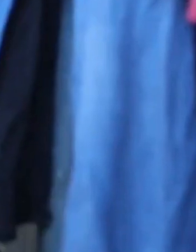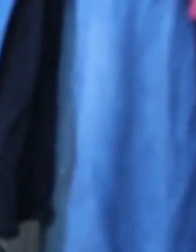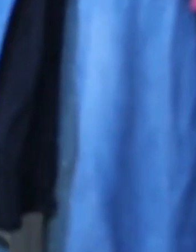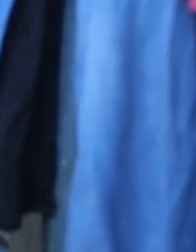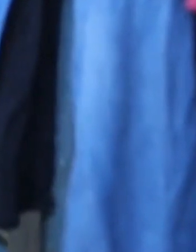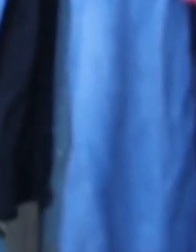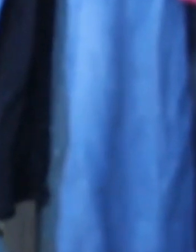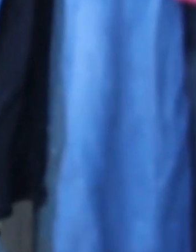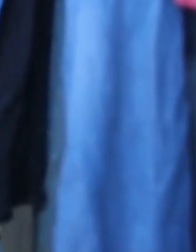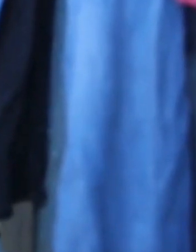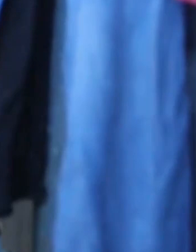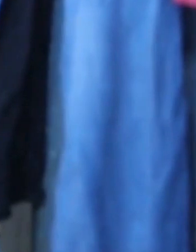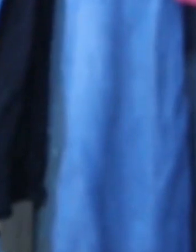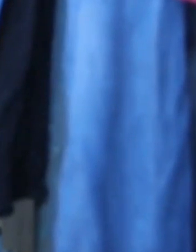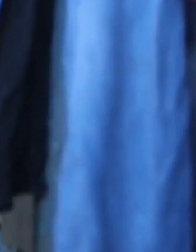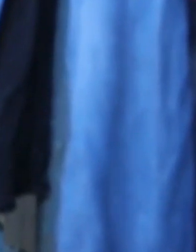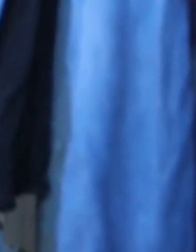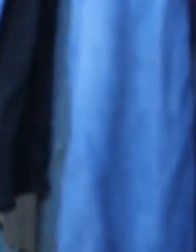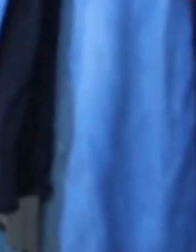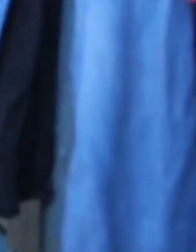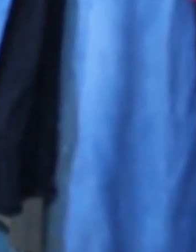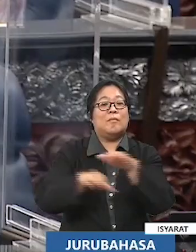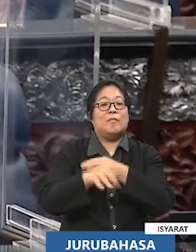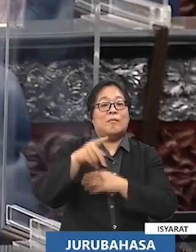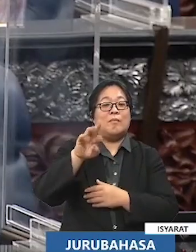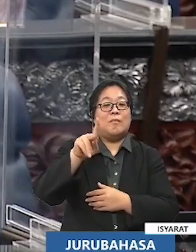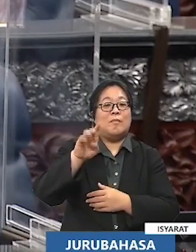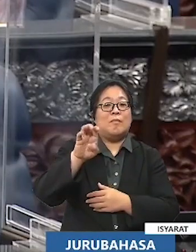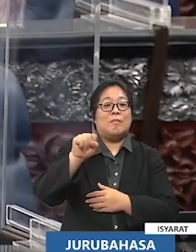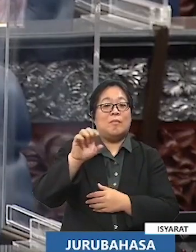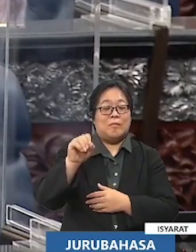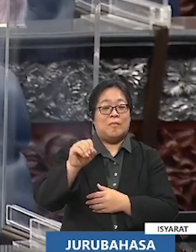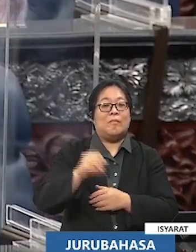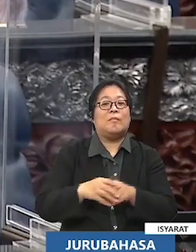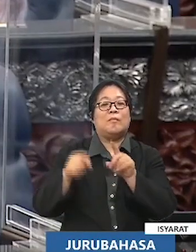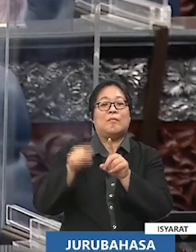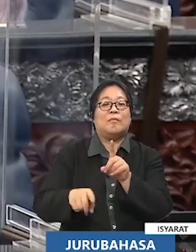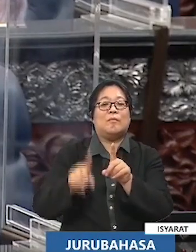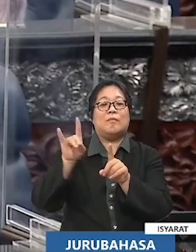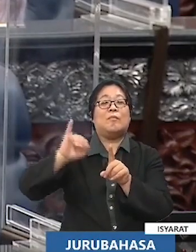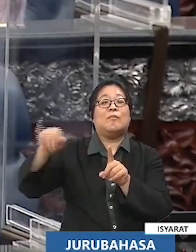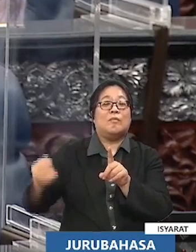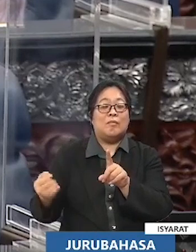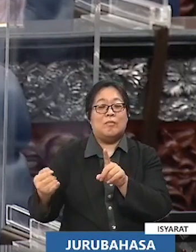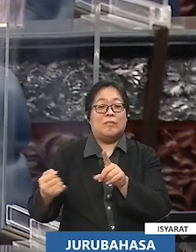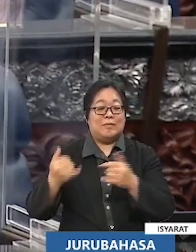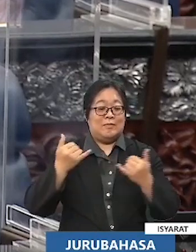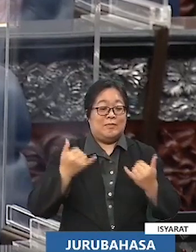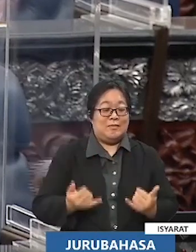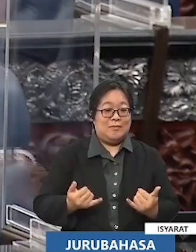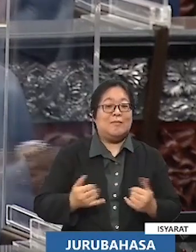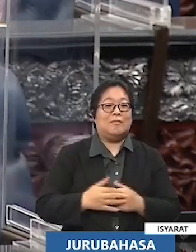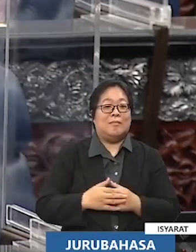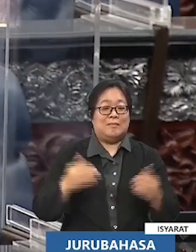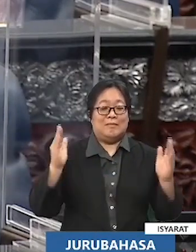jumlah pekerja asing yang mencorong daya di bawah paper casual rasa damai 1/8 juta dan hari ini